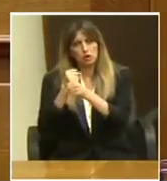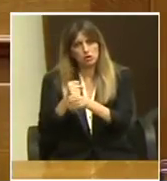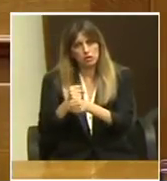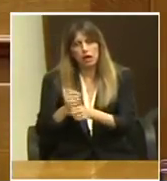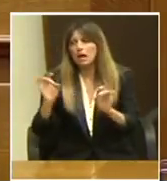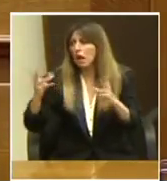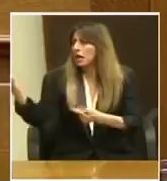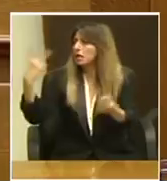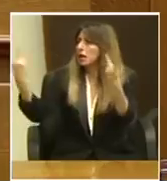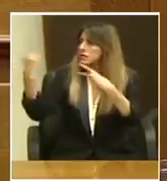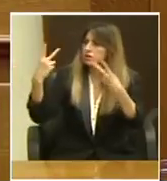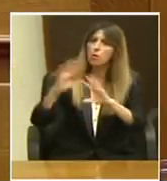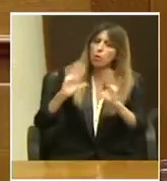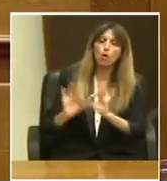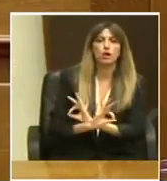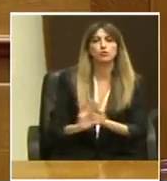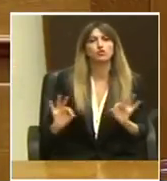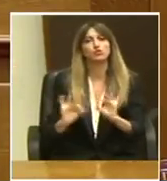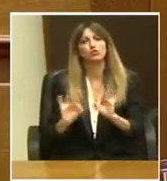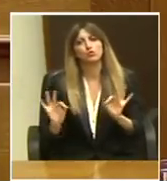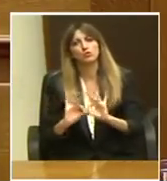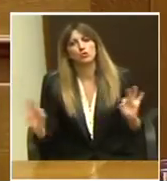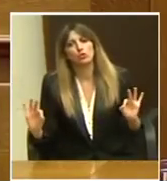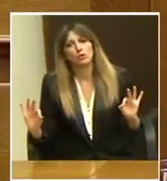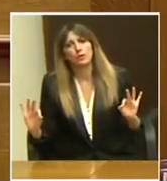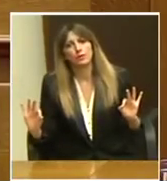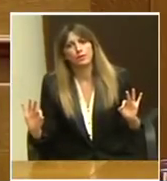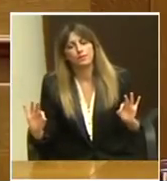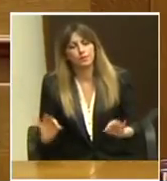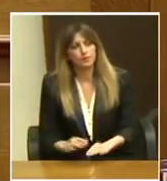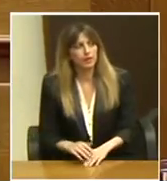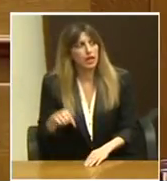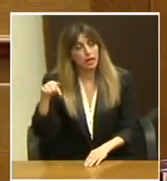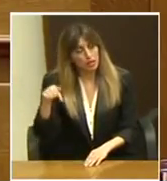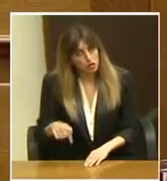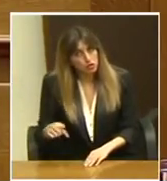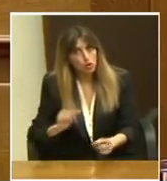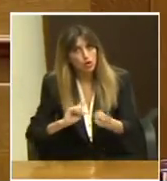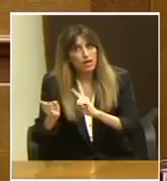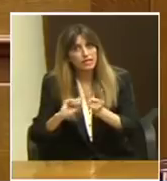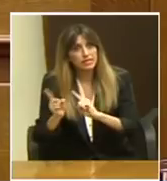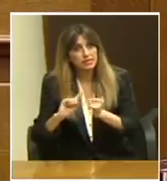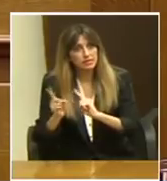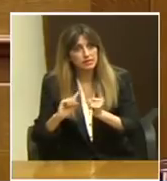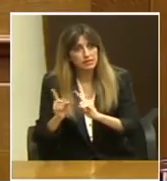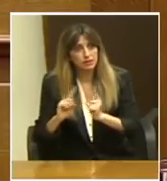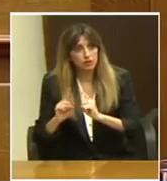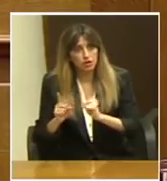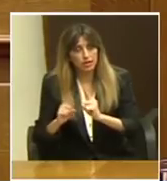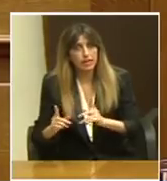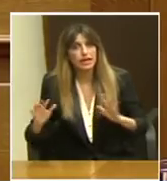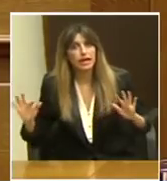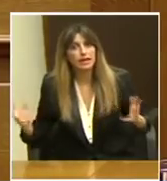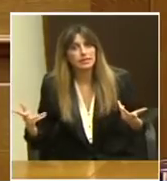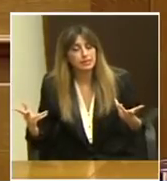αντιμετωπίσει πάρα πολλά ζητήματα. Πρόκειται για μια συμμαχία λοιπόν της άρνησης. Είναι η ίδια